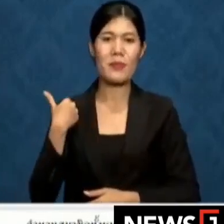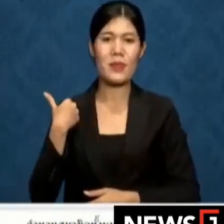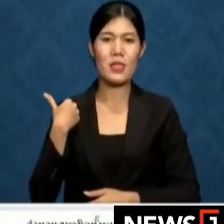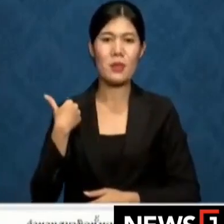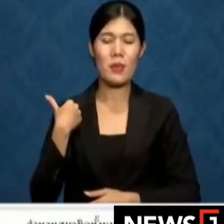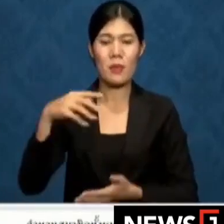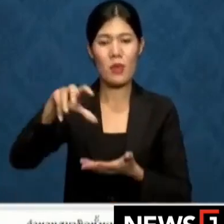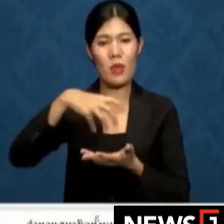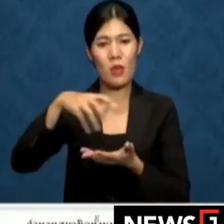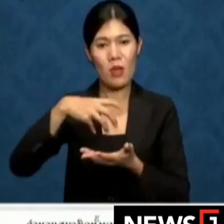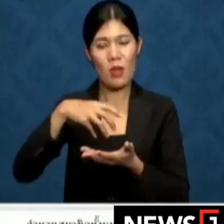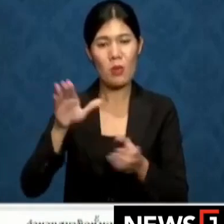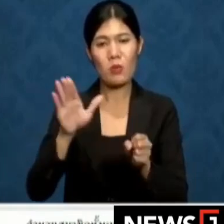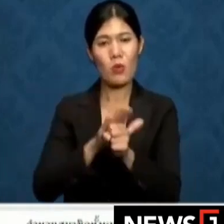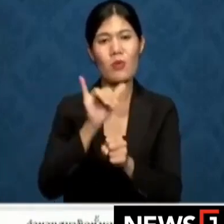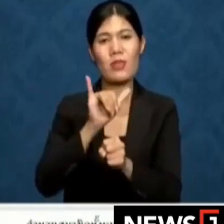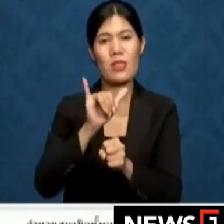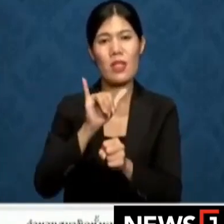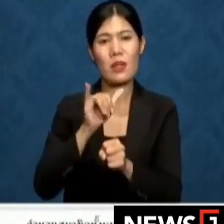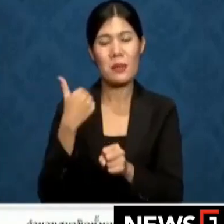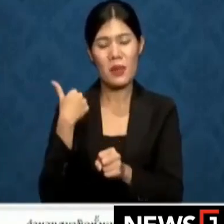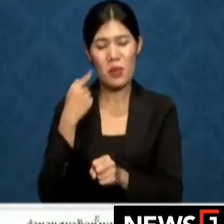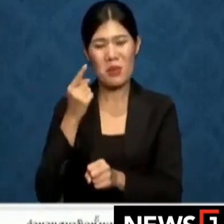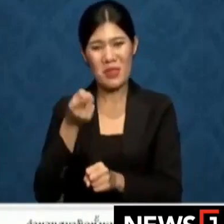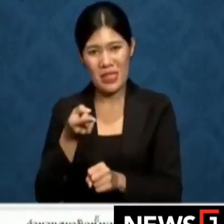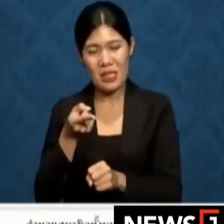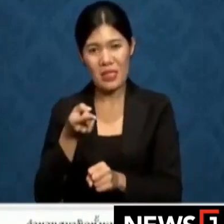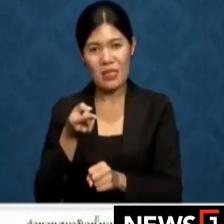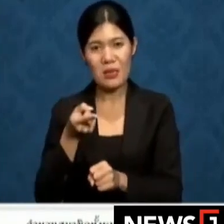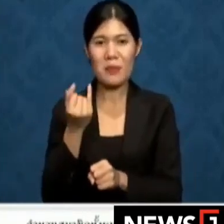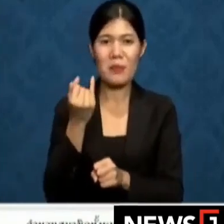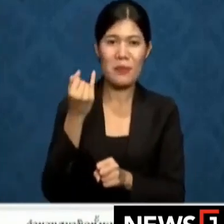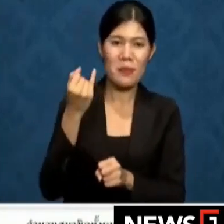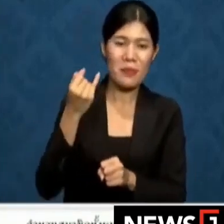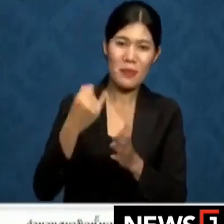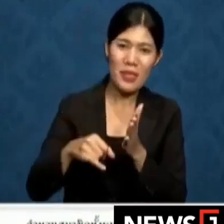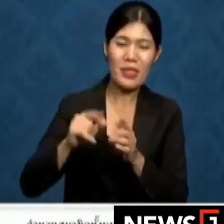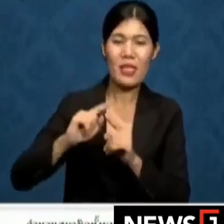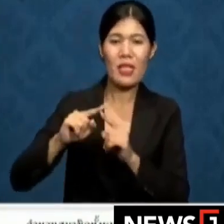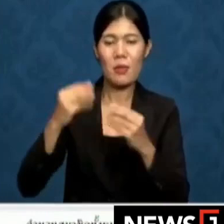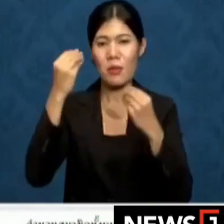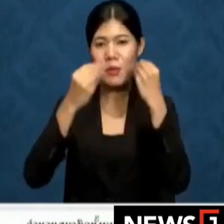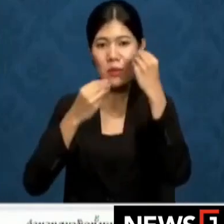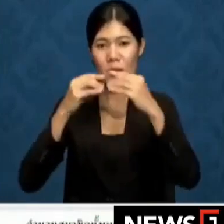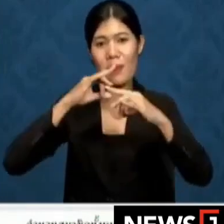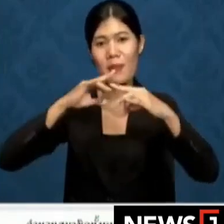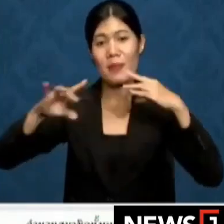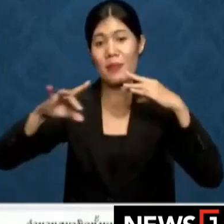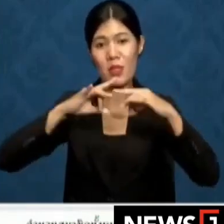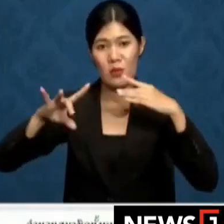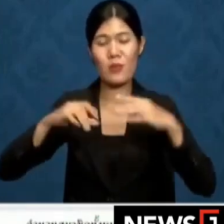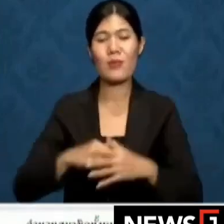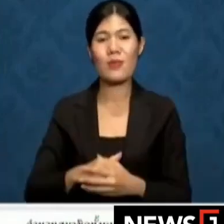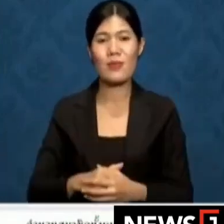ในส่วนของอ NightThailand 2หนี้สาธารณะ 60กว่าเปอร์เซมีปัญหาแต่ความจริง 10กว่าเปอร์เซ็นเป็นหนี้